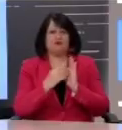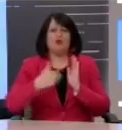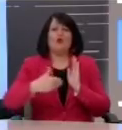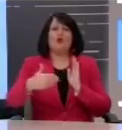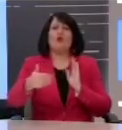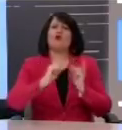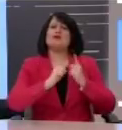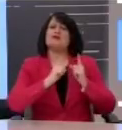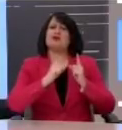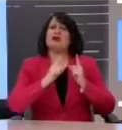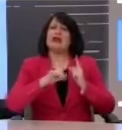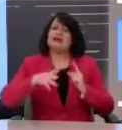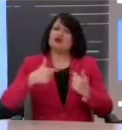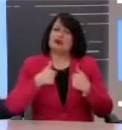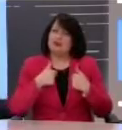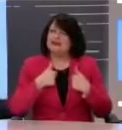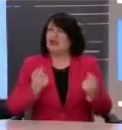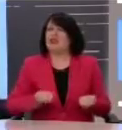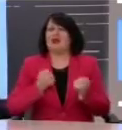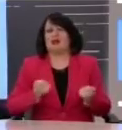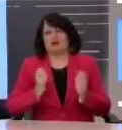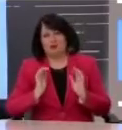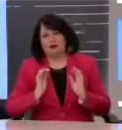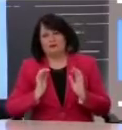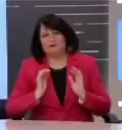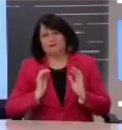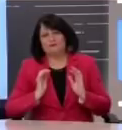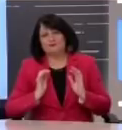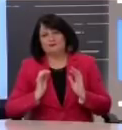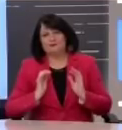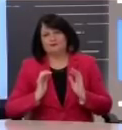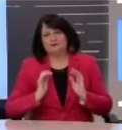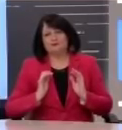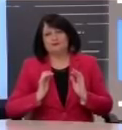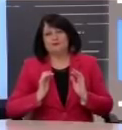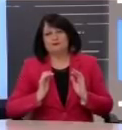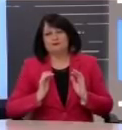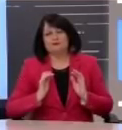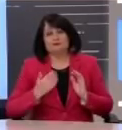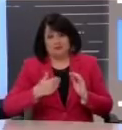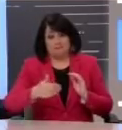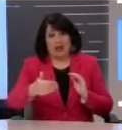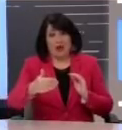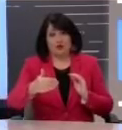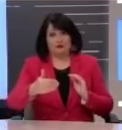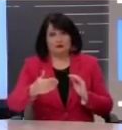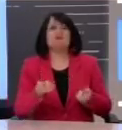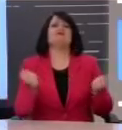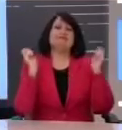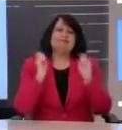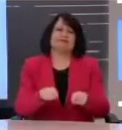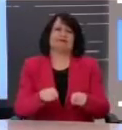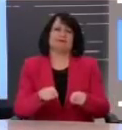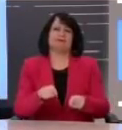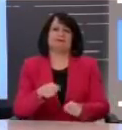που ενδεχομένως εμείς να προβούμε στο μέλλον, δεν πρόκειται να συμπεριλάβουμε